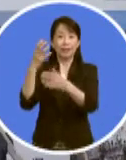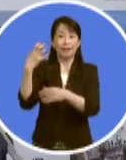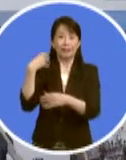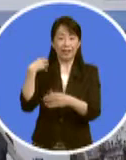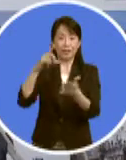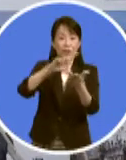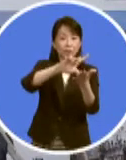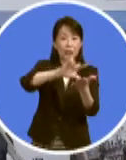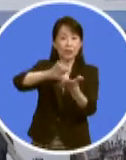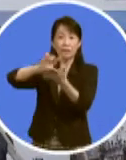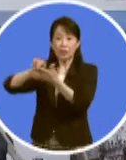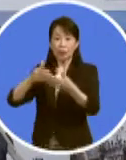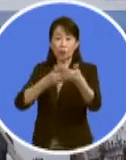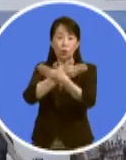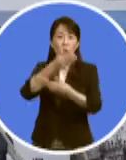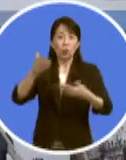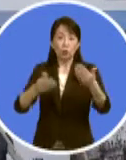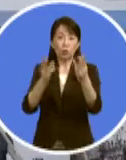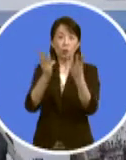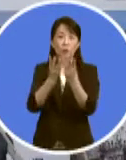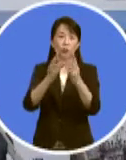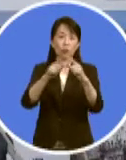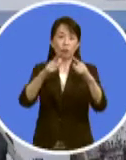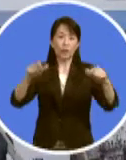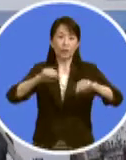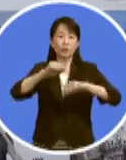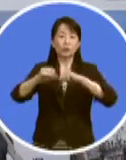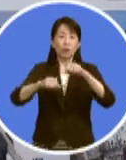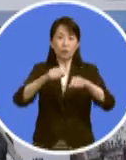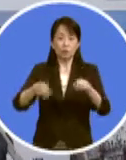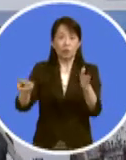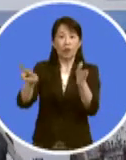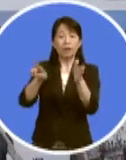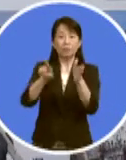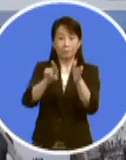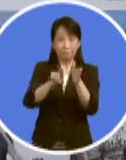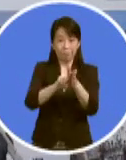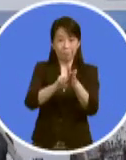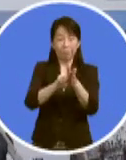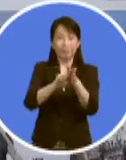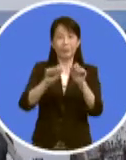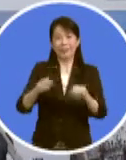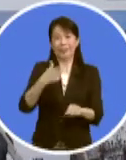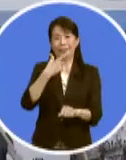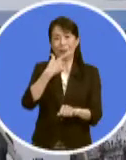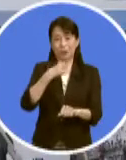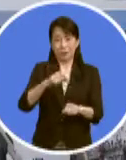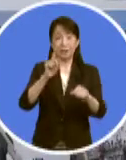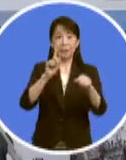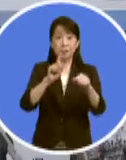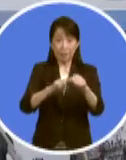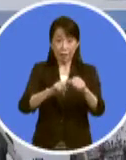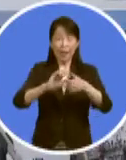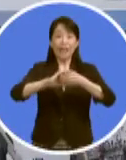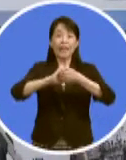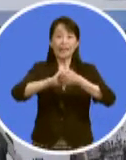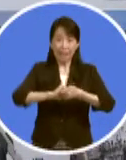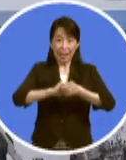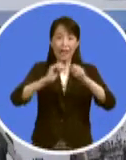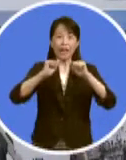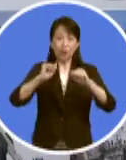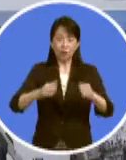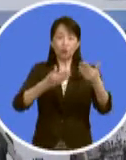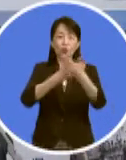地域間の交流関係人口を増やすそういう取り組みもここでになってもらうということで定住交流